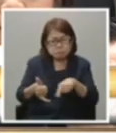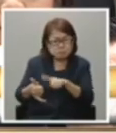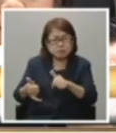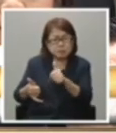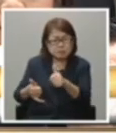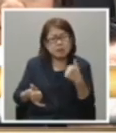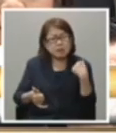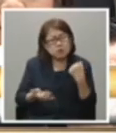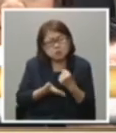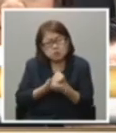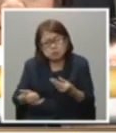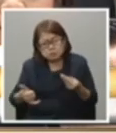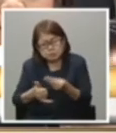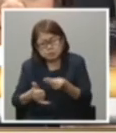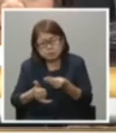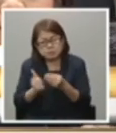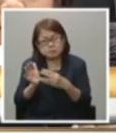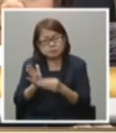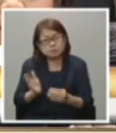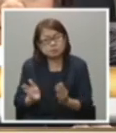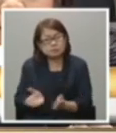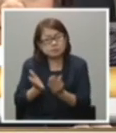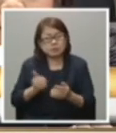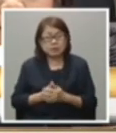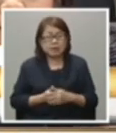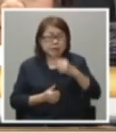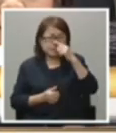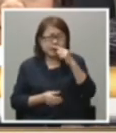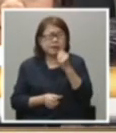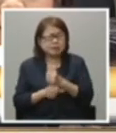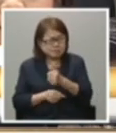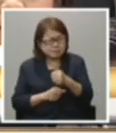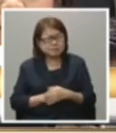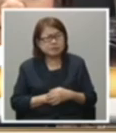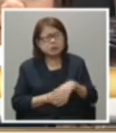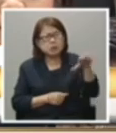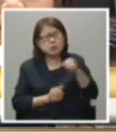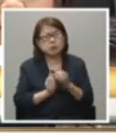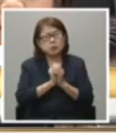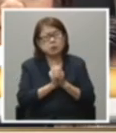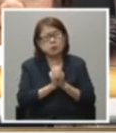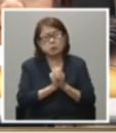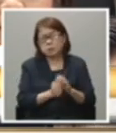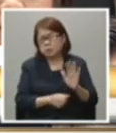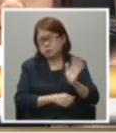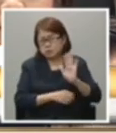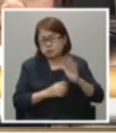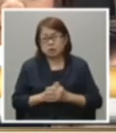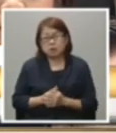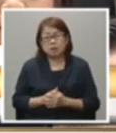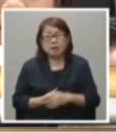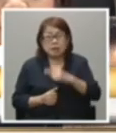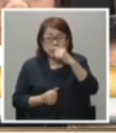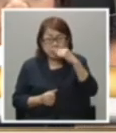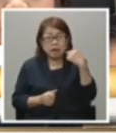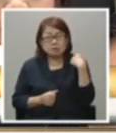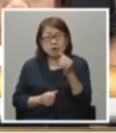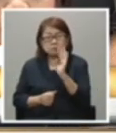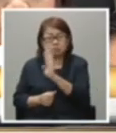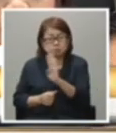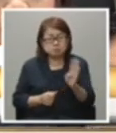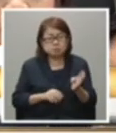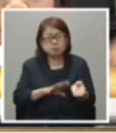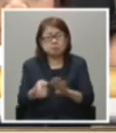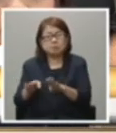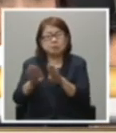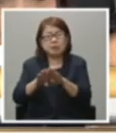ยบริษัทไทยก็ทำได้นะคะไม่ต้องพึ่งอาลีบาบาหลายบริษัทไทยนะคะจะต้องล้มตัวไปหรือข